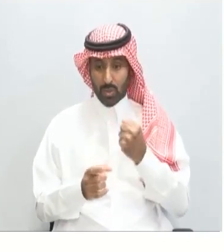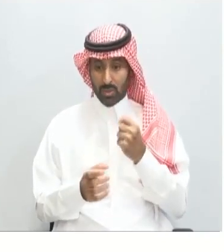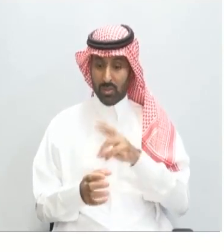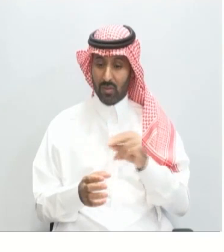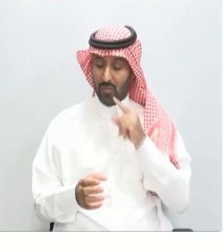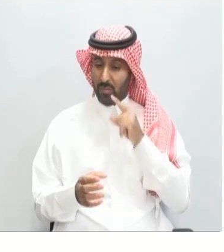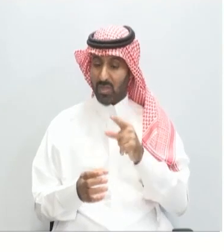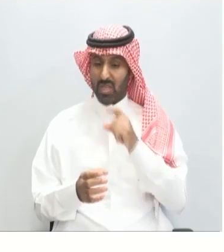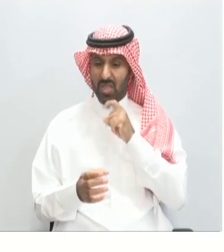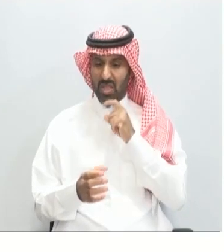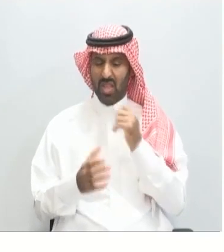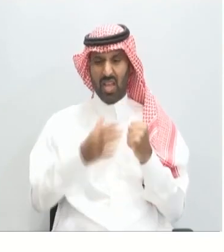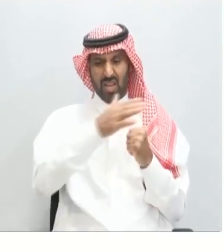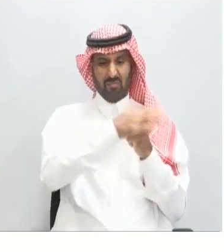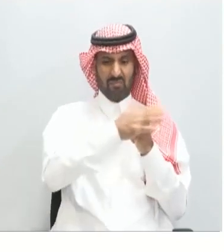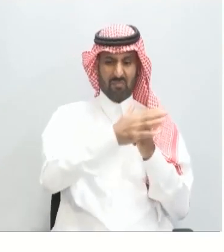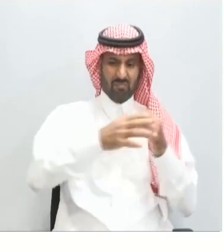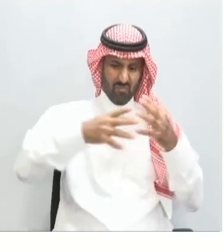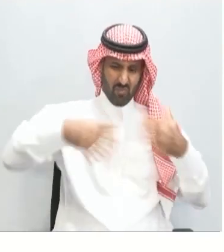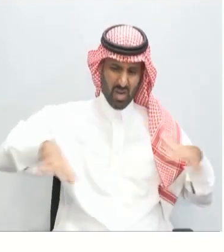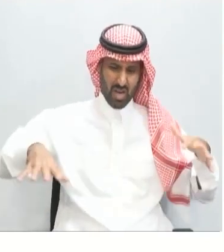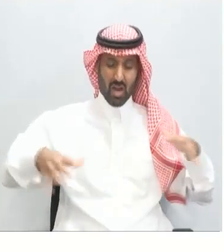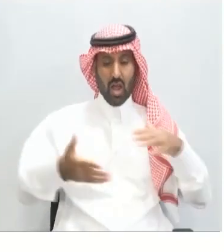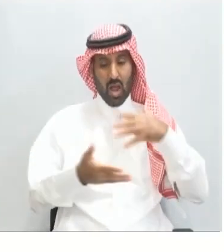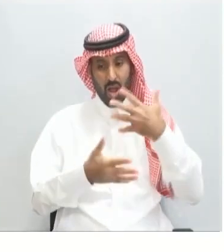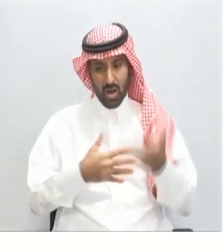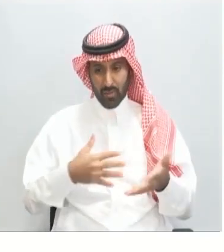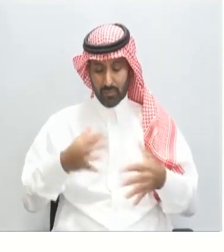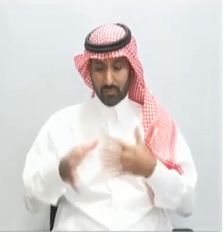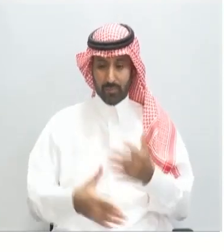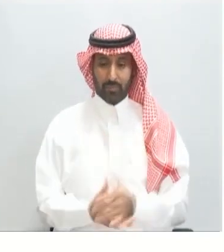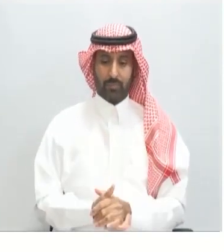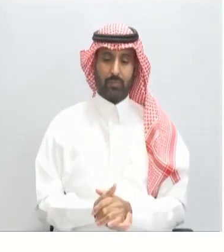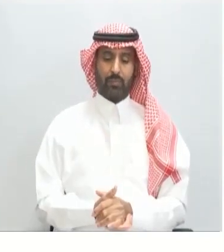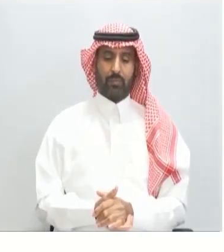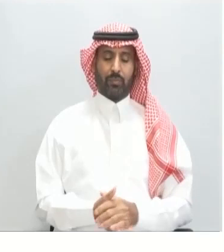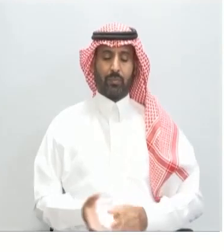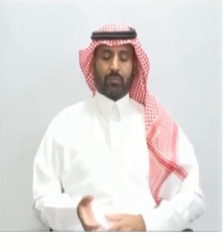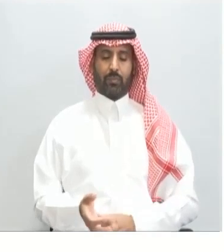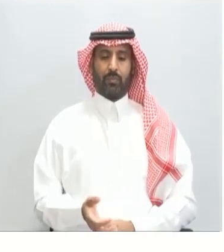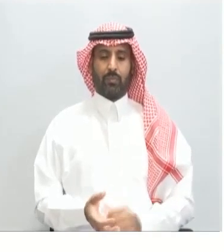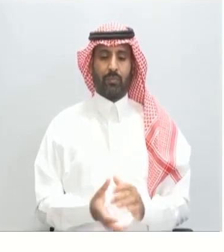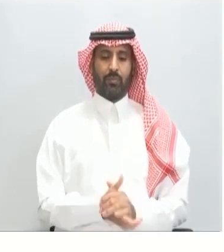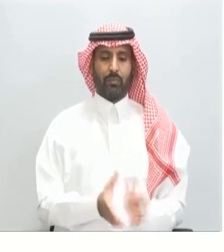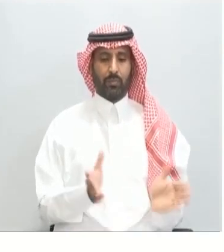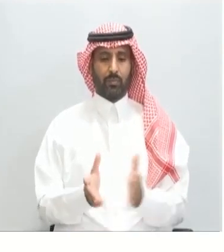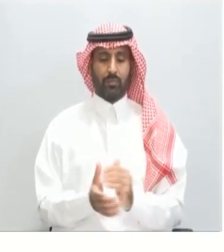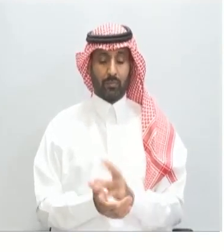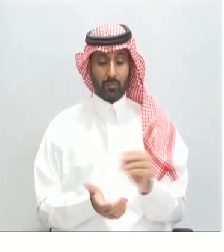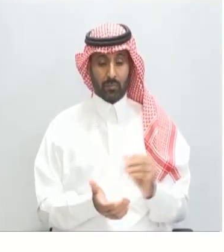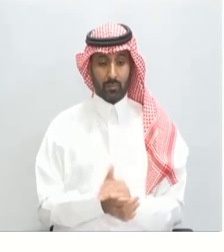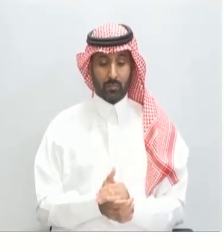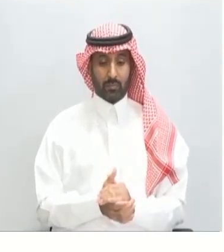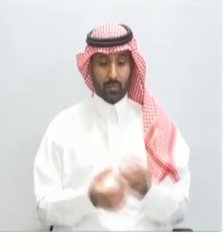كالمناطق المبنيه او المباني المبنيه على الاراضي اللينه وايضا